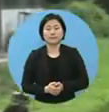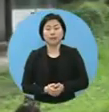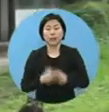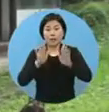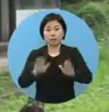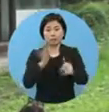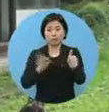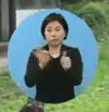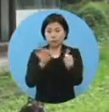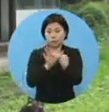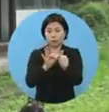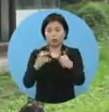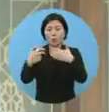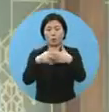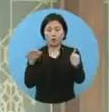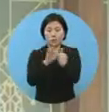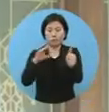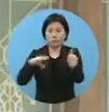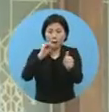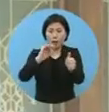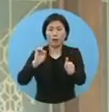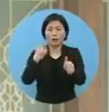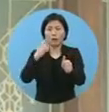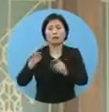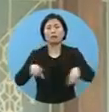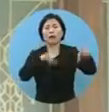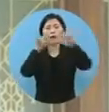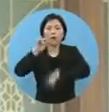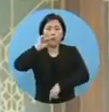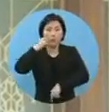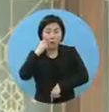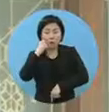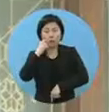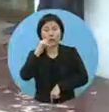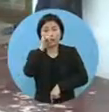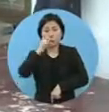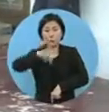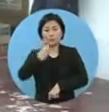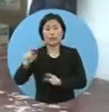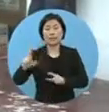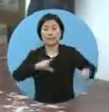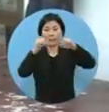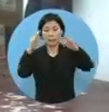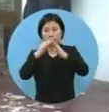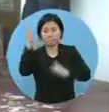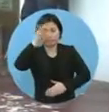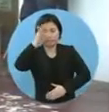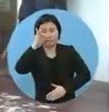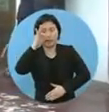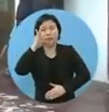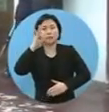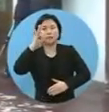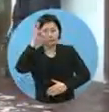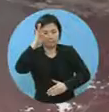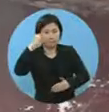도는 생계급여와 의료급여 지원이 중단돼 생활의 어려움을 겪고 있는 홀로 사는 가구를 발굴해 적극 지원하기로